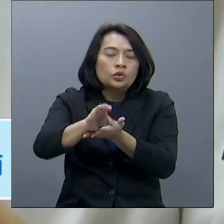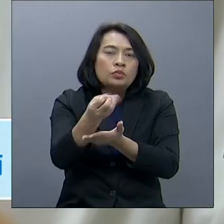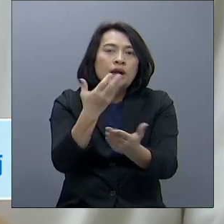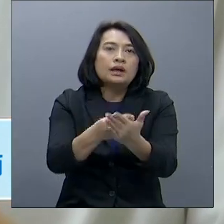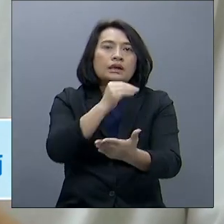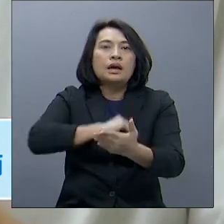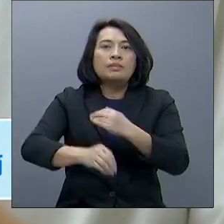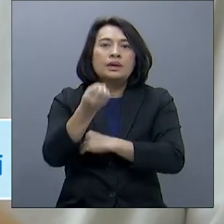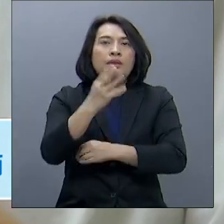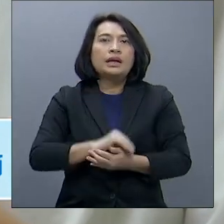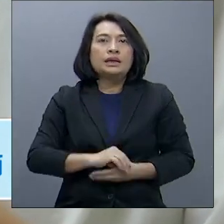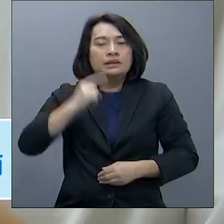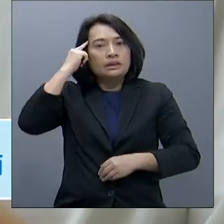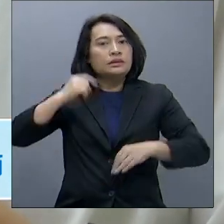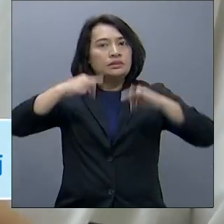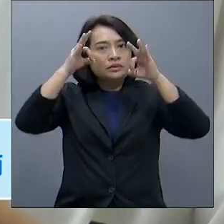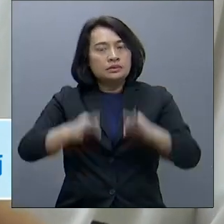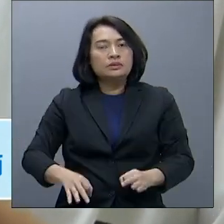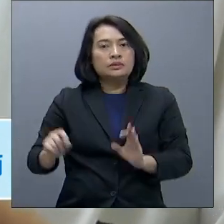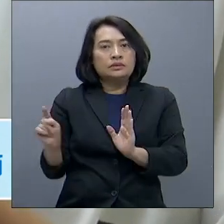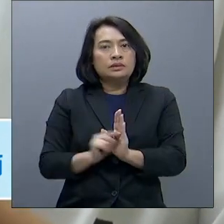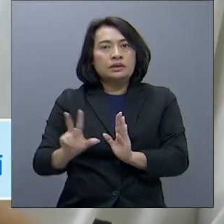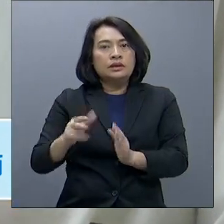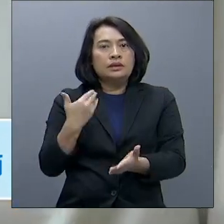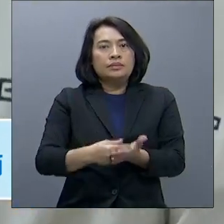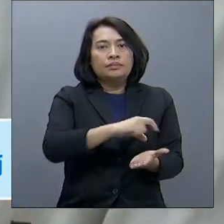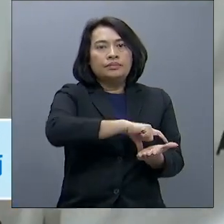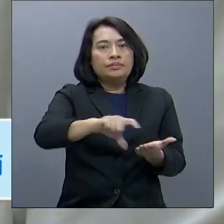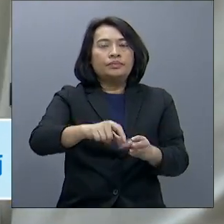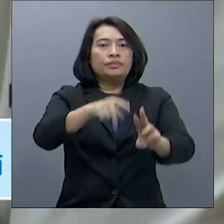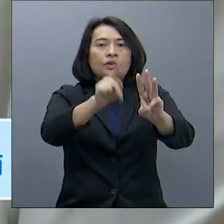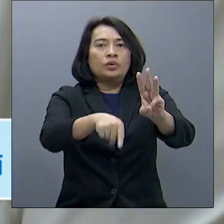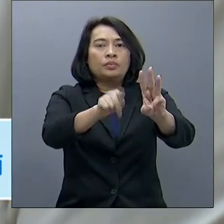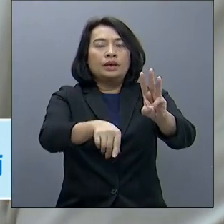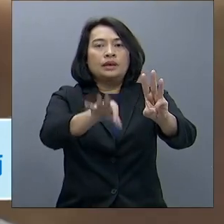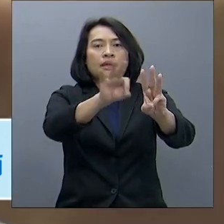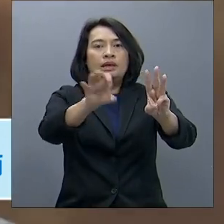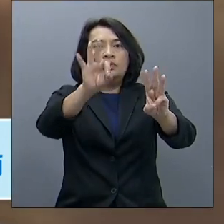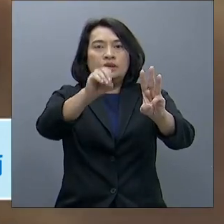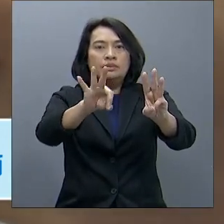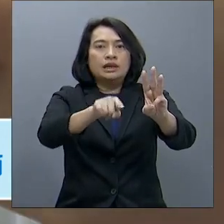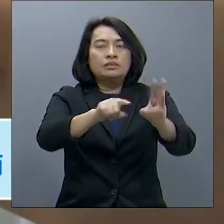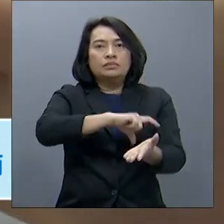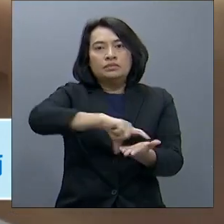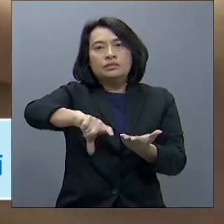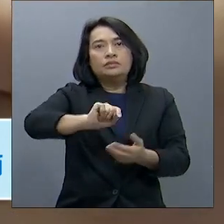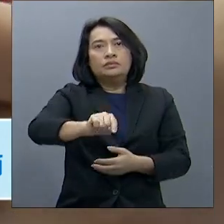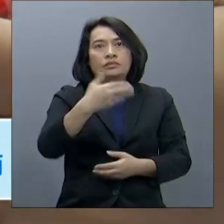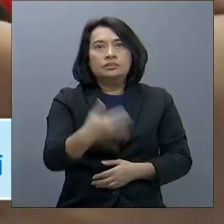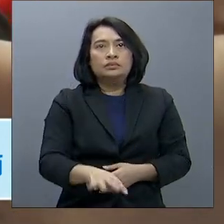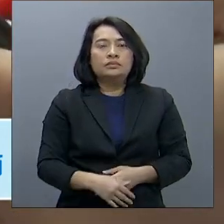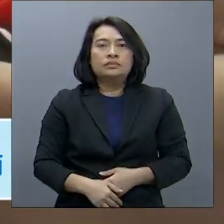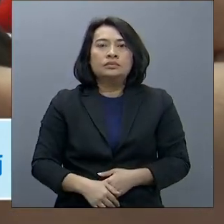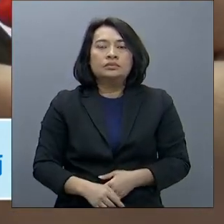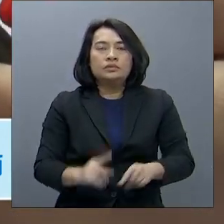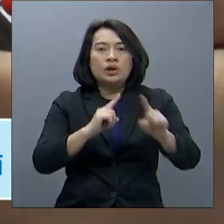ากเธอจึงตัดสินใจโอนเงินครั้งที่3เพิ่มไปอีกคือ 6,999 บาทผู้ก่อเหตุพูดจาโน้ม